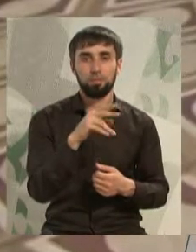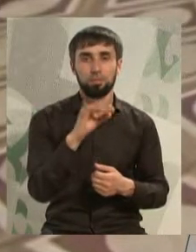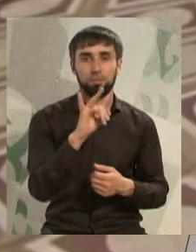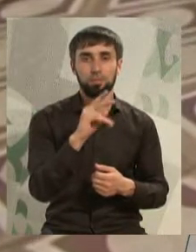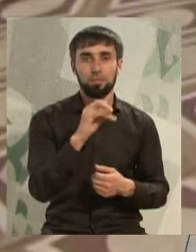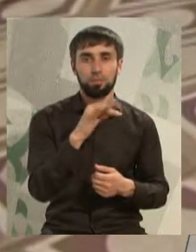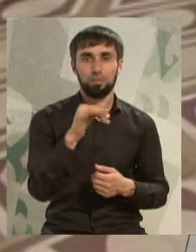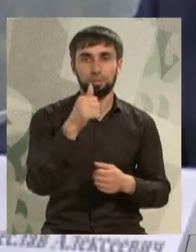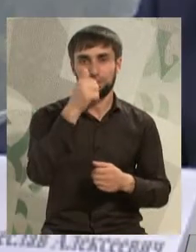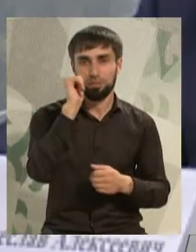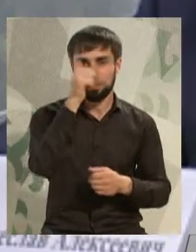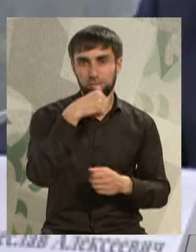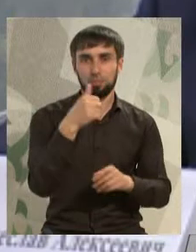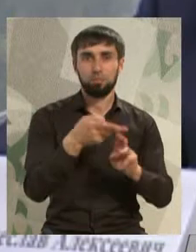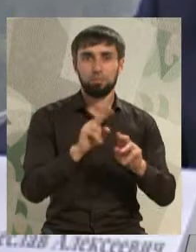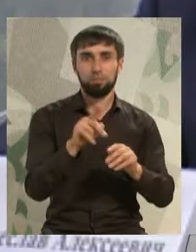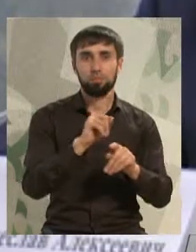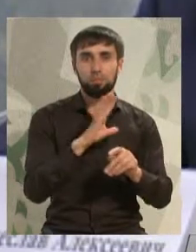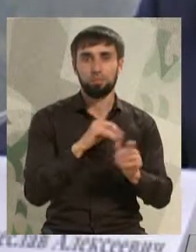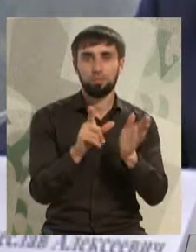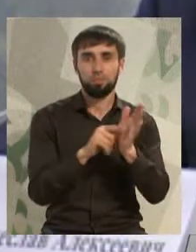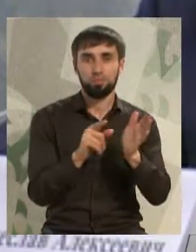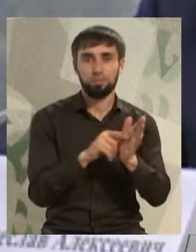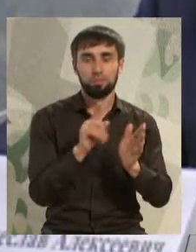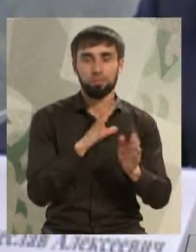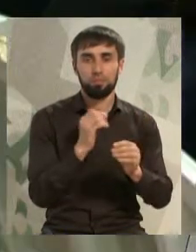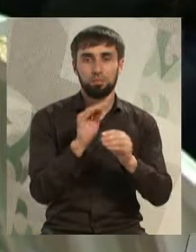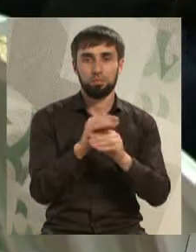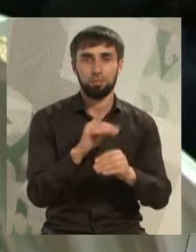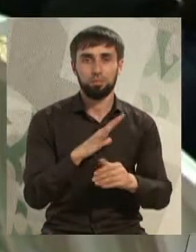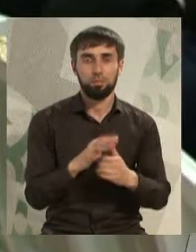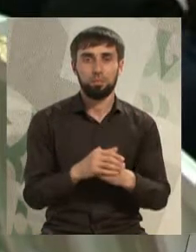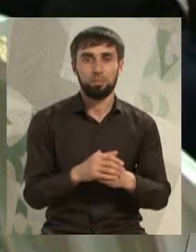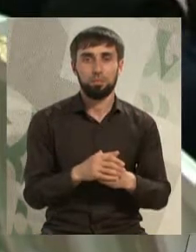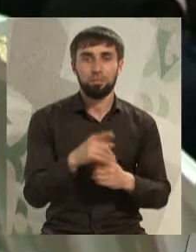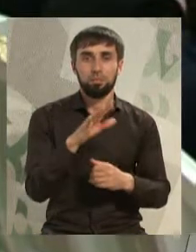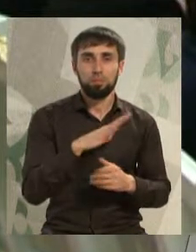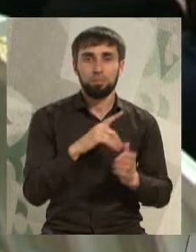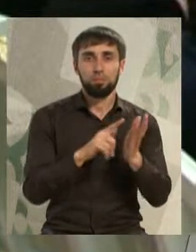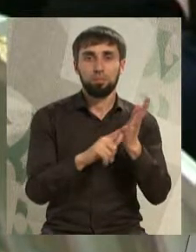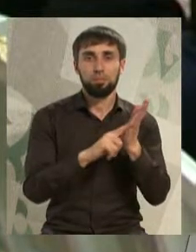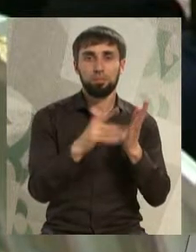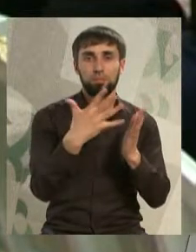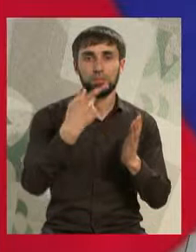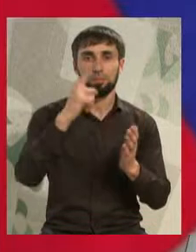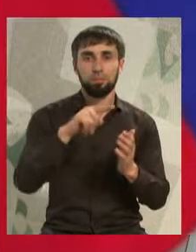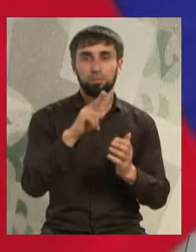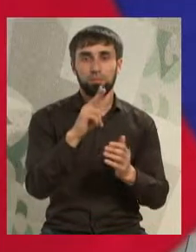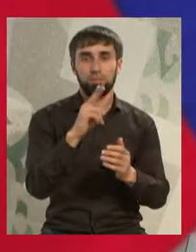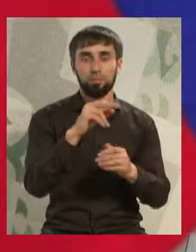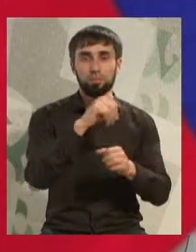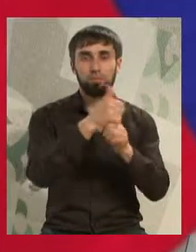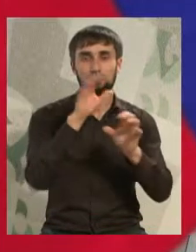реже раза в год. Такое изменение президент страны предложил внести в 75-ю статью Конституции и дополнить формулировку. В